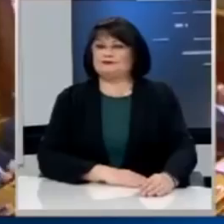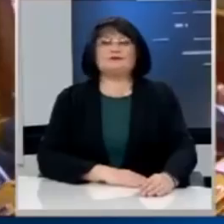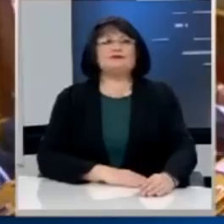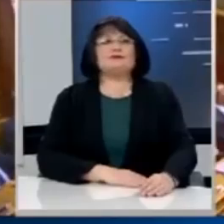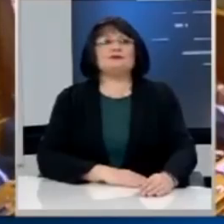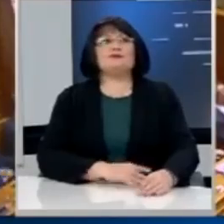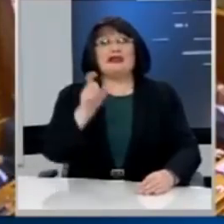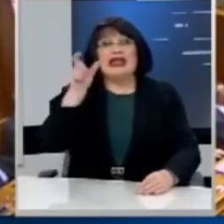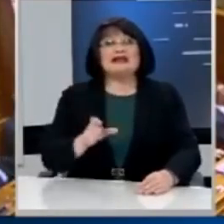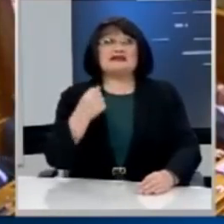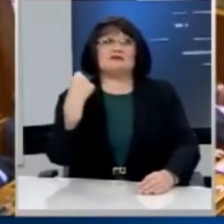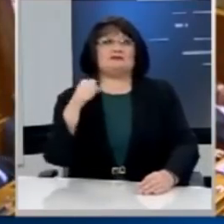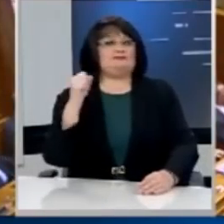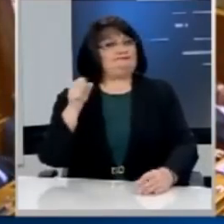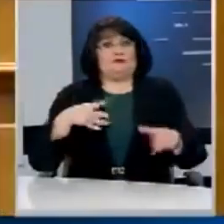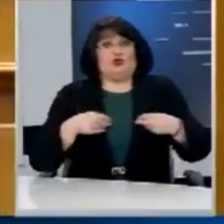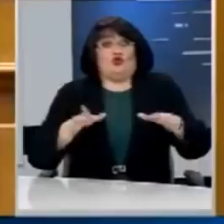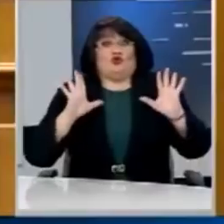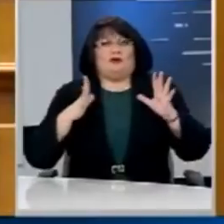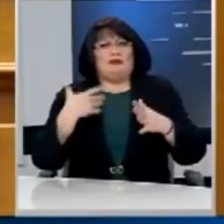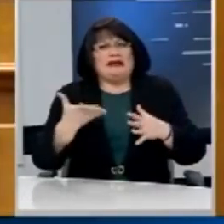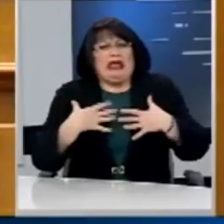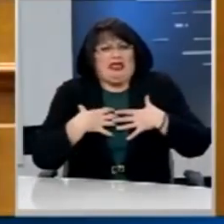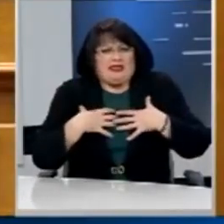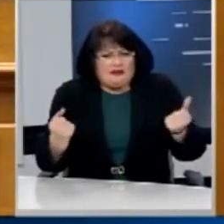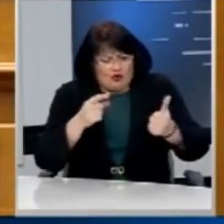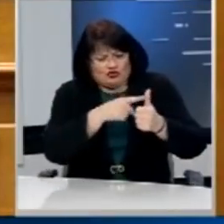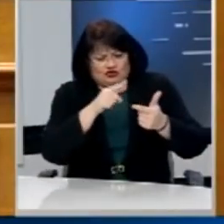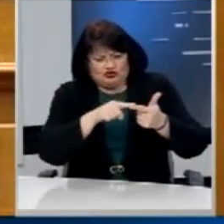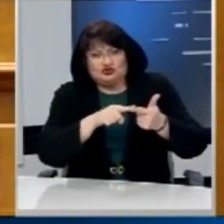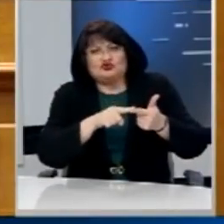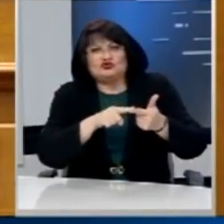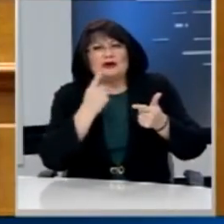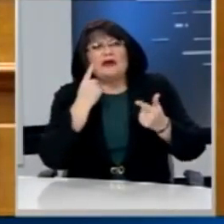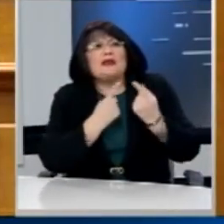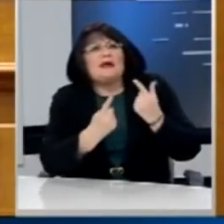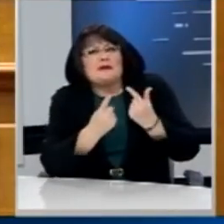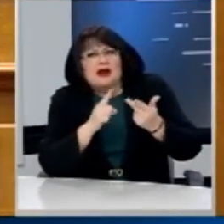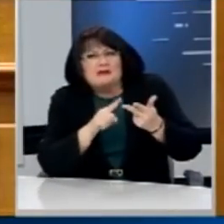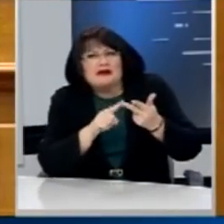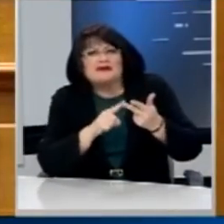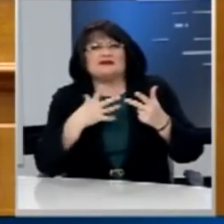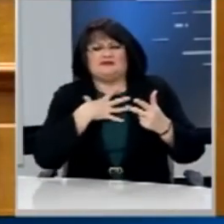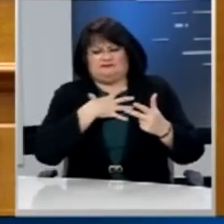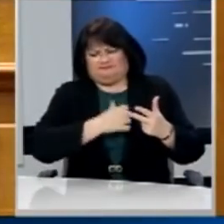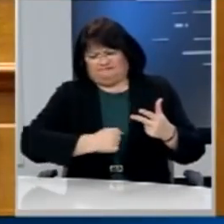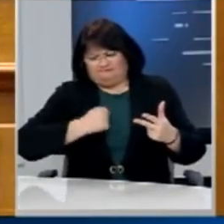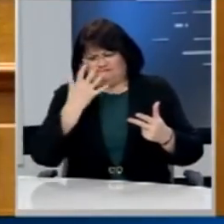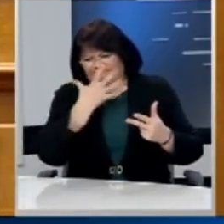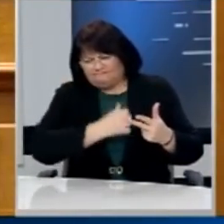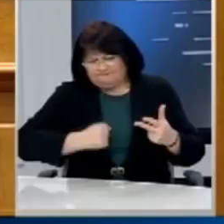Είναι η άρνηση, είναι ο θυμός, είναι η διαπραγμάτευση, η κατάθλιψη και η